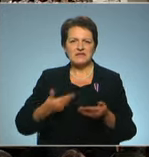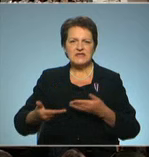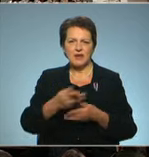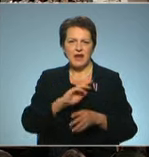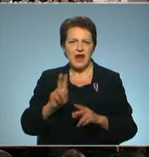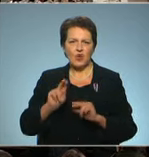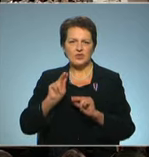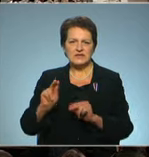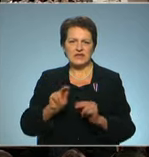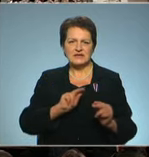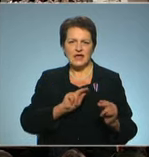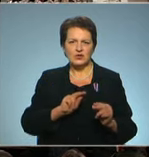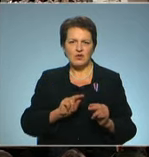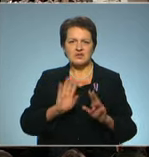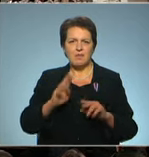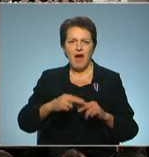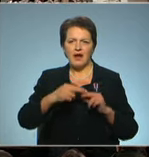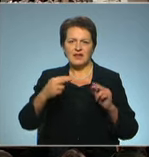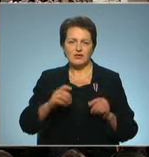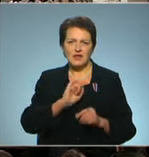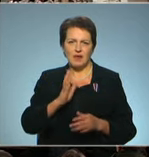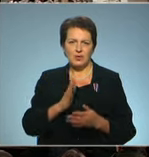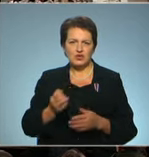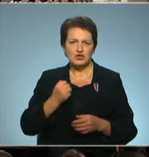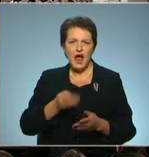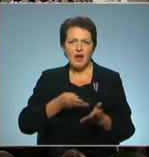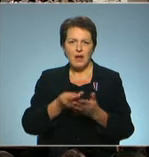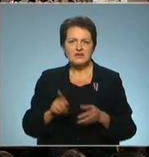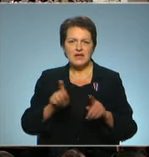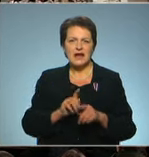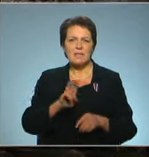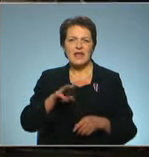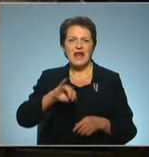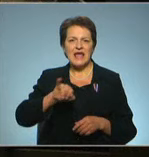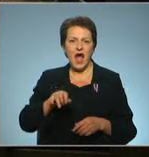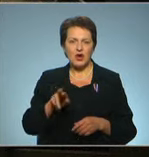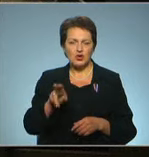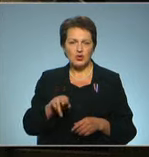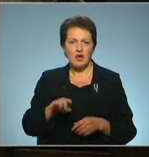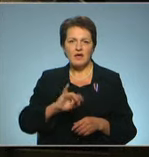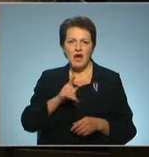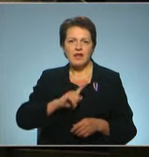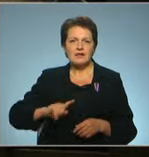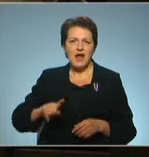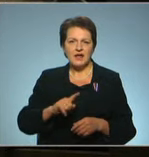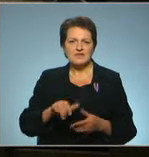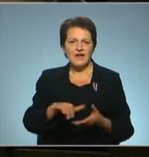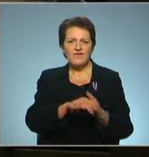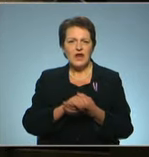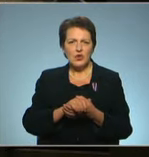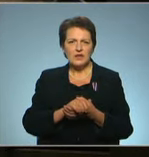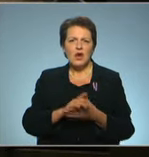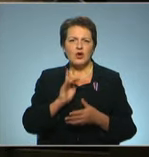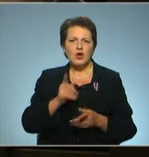neusticēšanos, par tiltu nebūtu žēl maksāt arī miljārdu. Jo nācijas vienotība kļūst svarīgāk ar katru